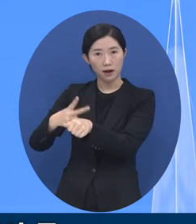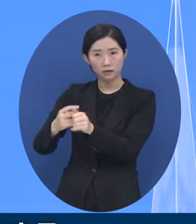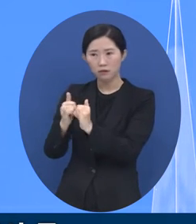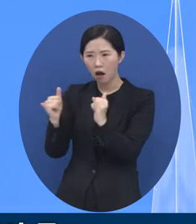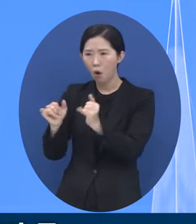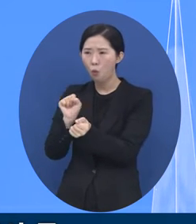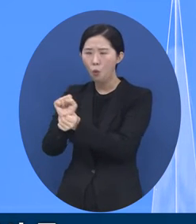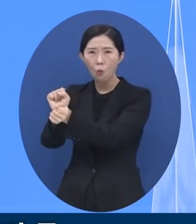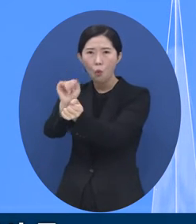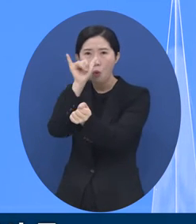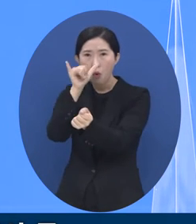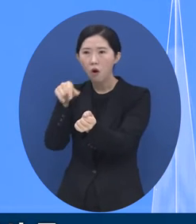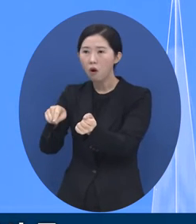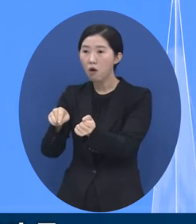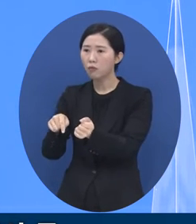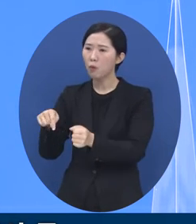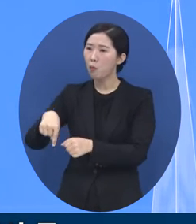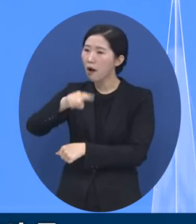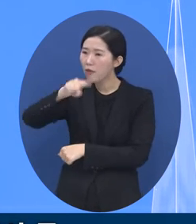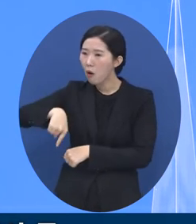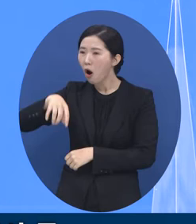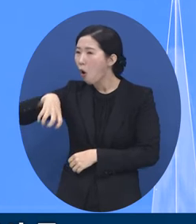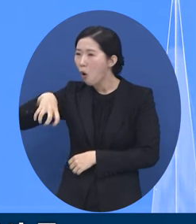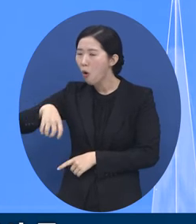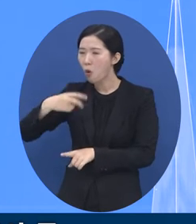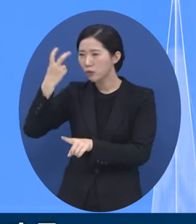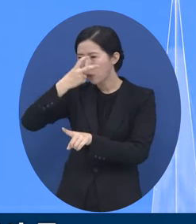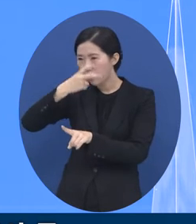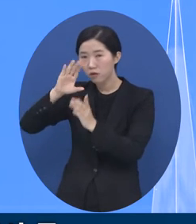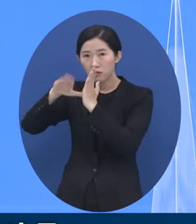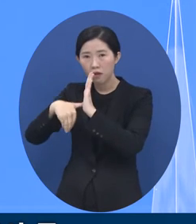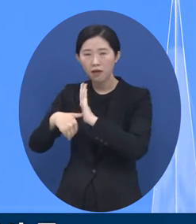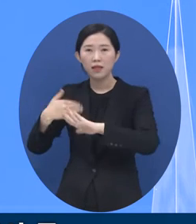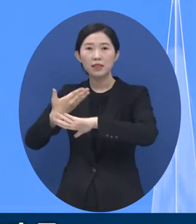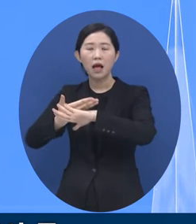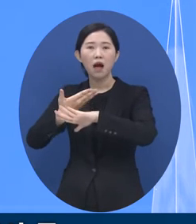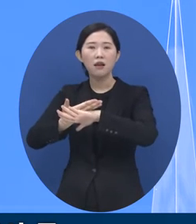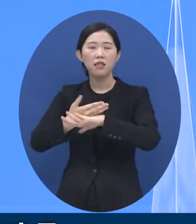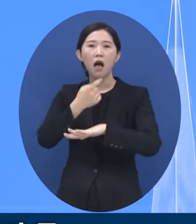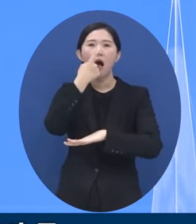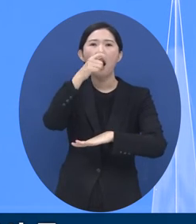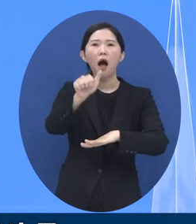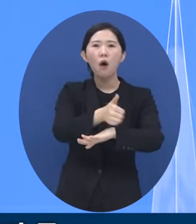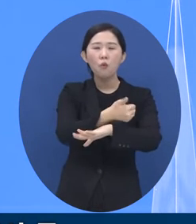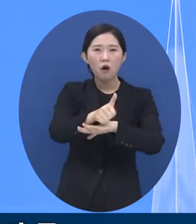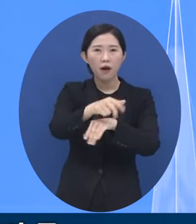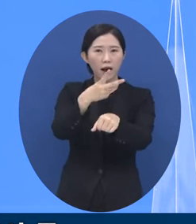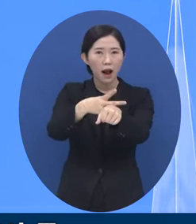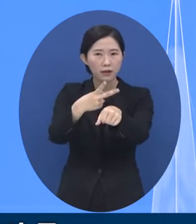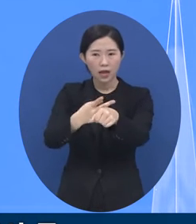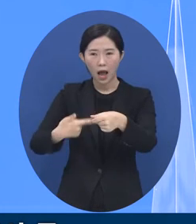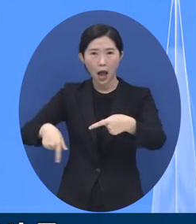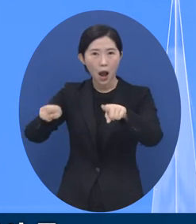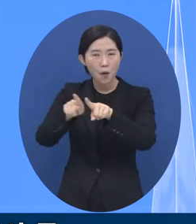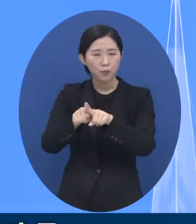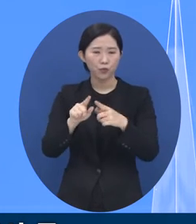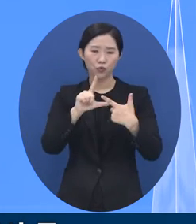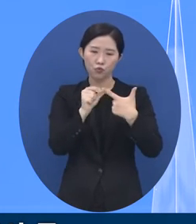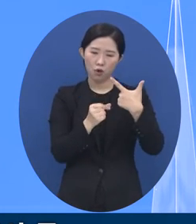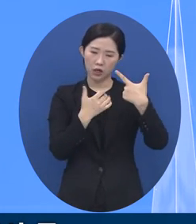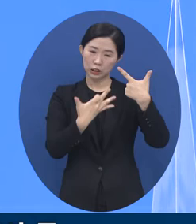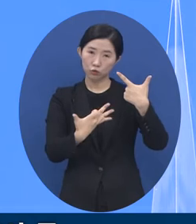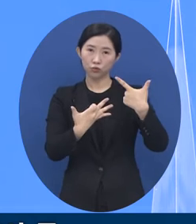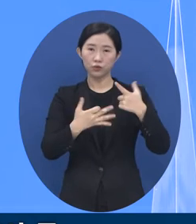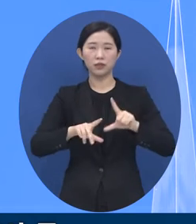원어민 강사들의 이동 경로를 조사하면서 다른 어학원의 원어민 강사들과 함께 6월 19일에 마포구